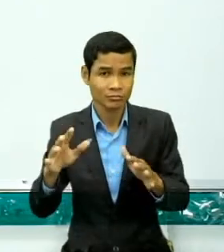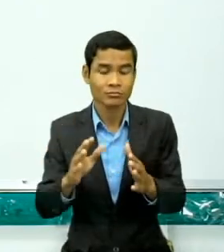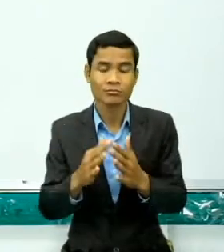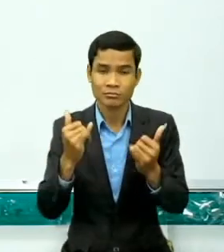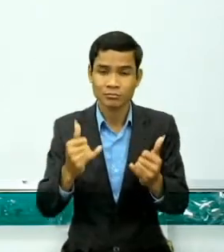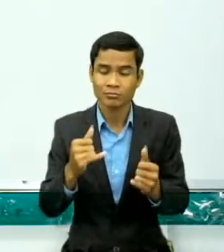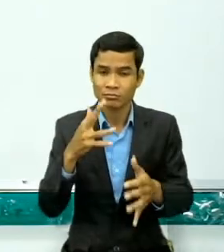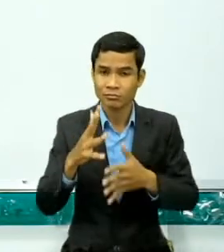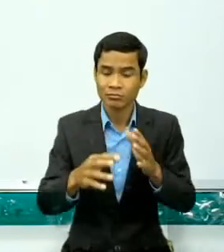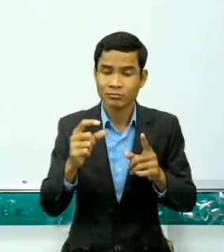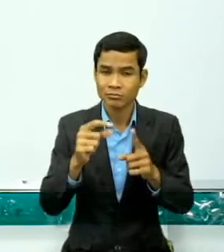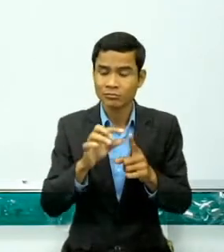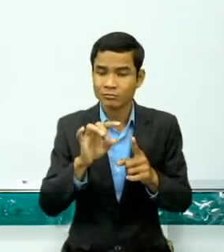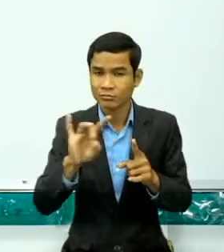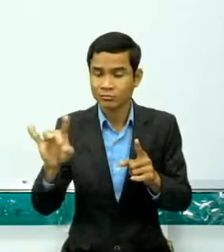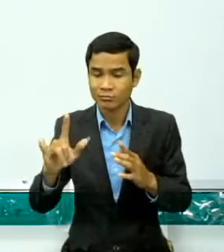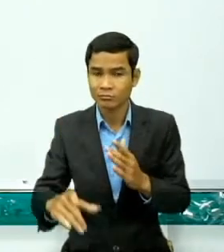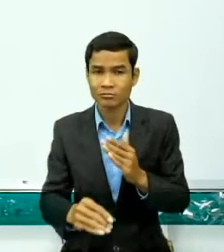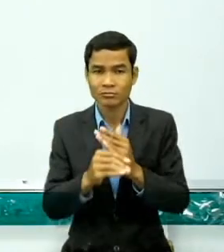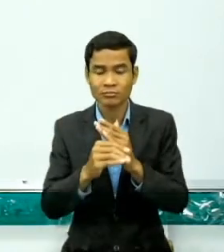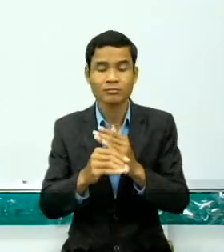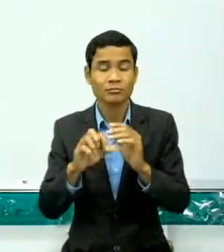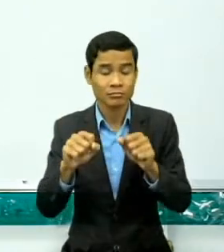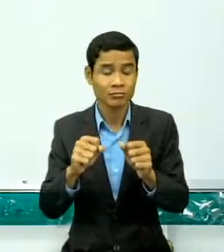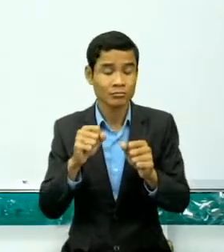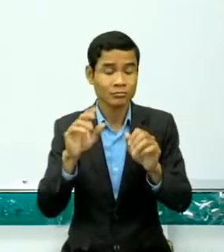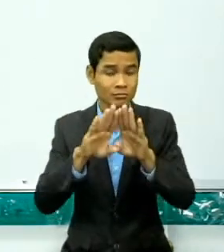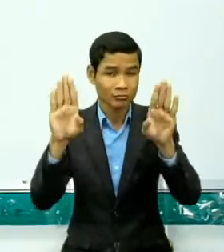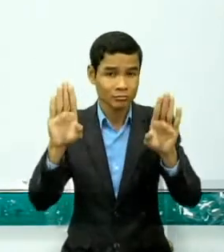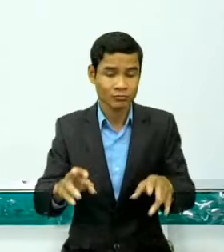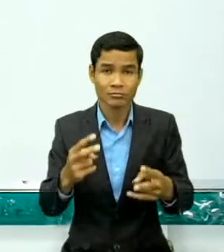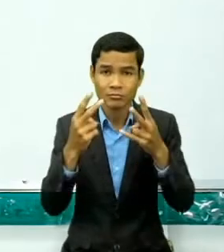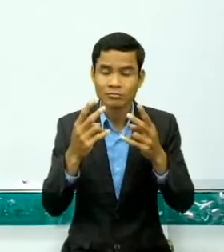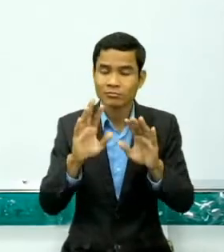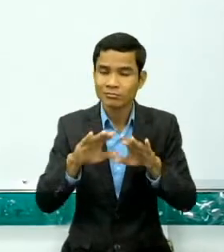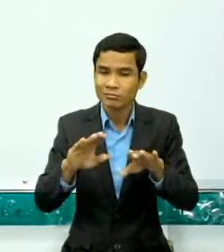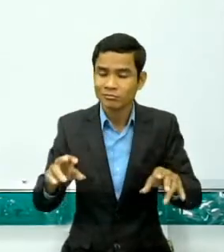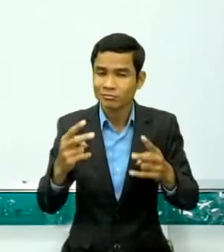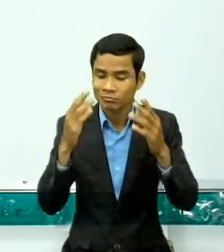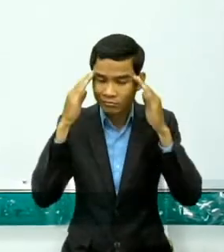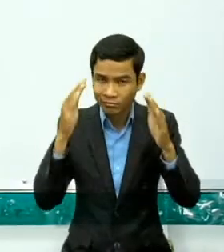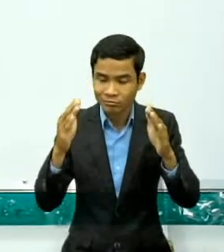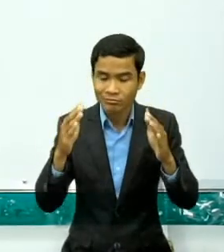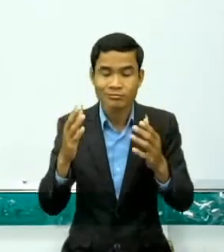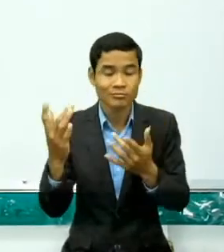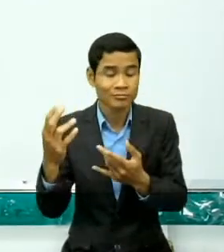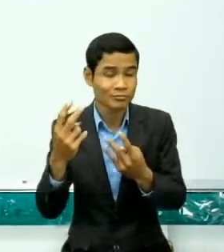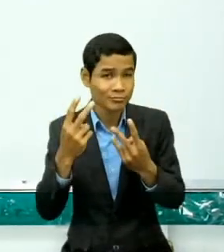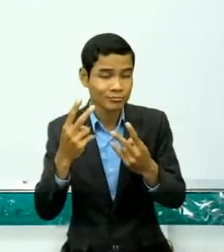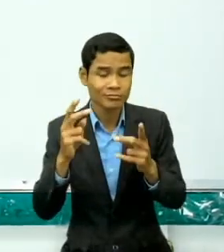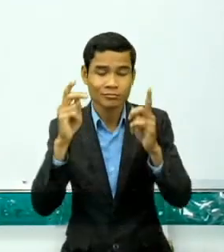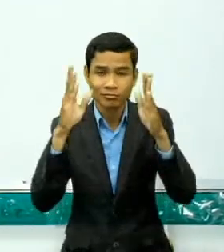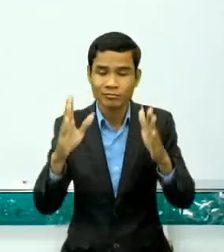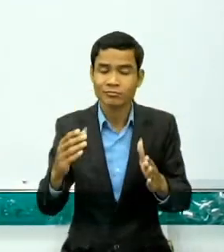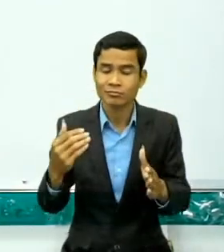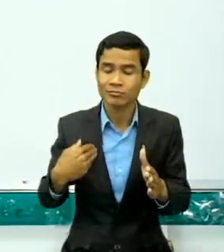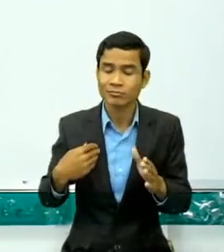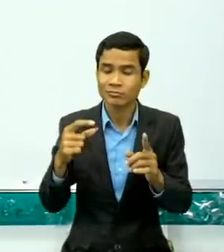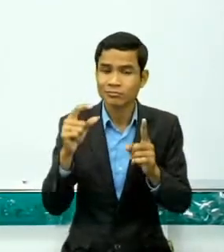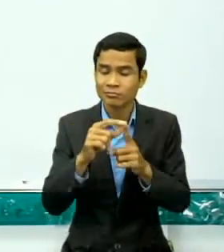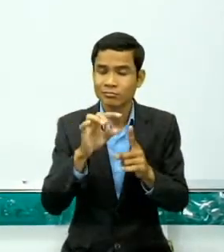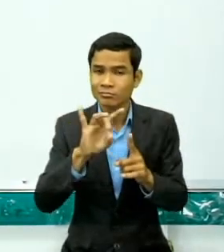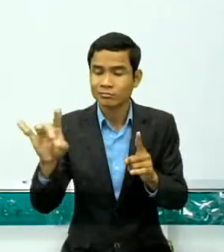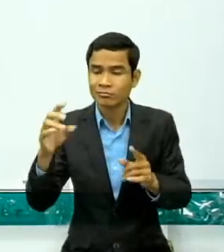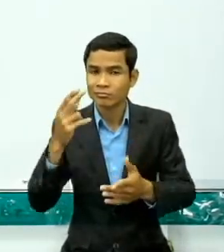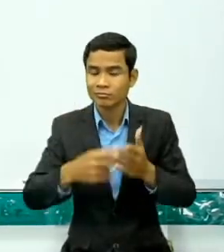ងបន្ថែមទៀតចាគឺអាននៅលើក្តារខៀនវិញម្ដងណាកូនក្រឡេកមើលក្តារខៀនកូនចាំមើលតើអ្នកគ្រូមានព្យាងអ្វីបន្តទៀ